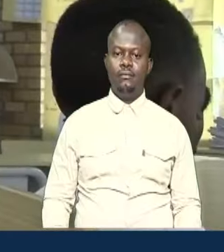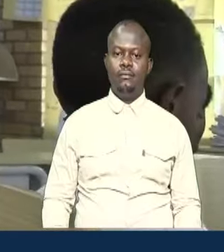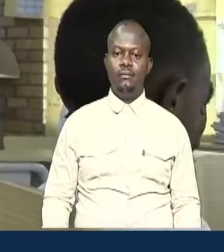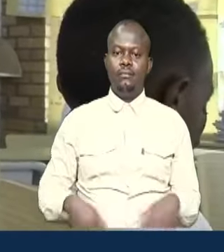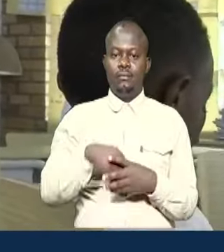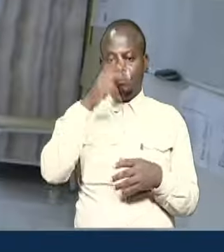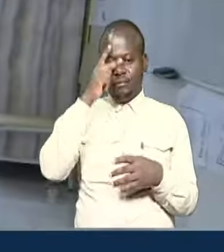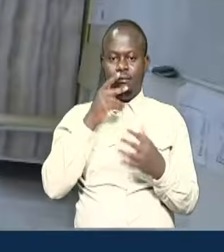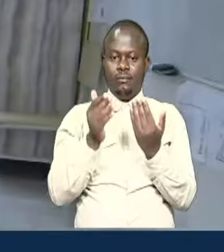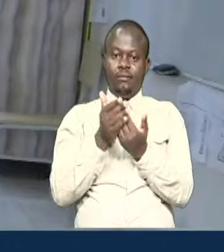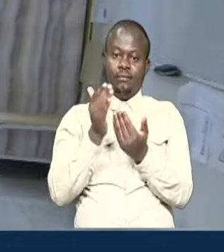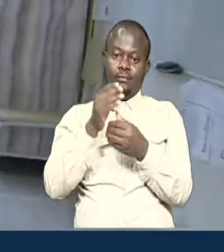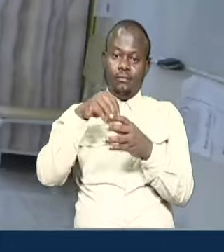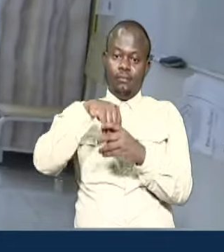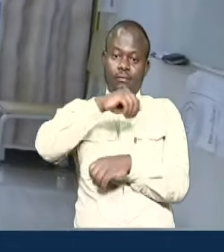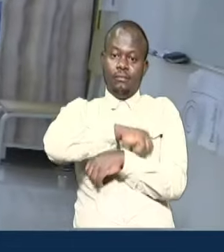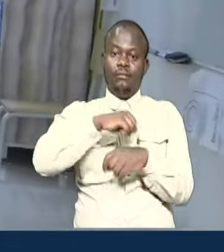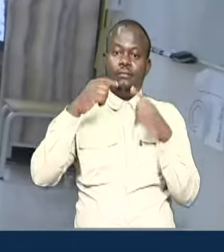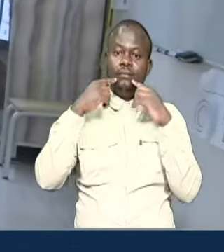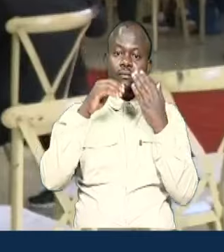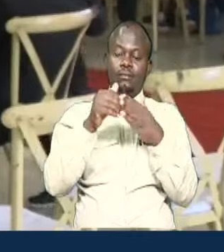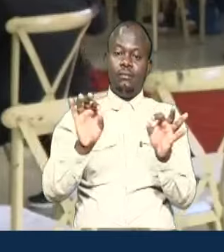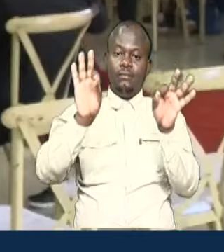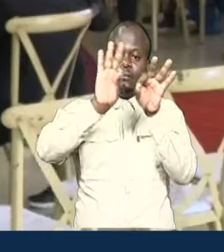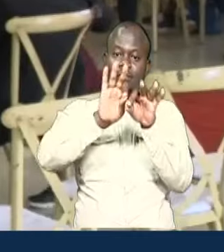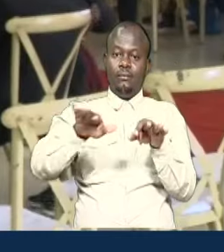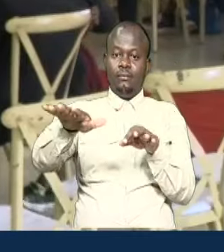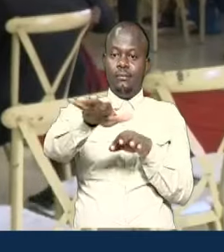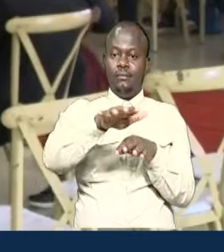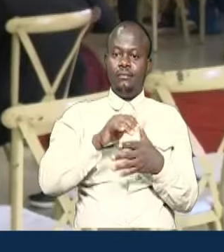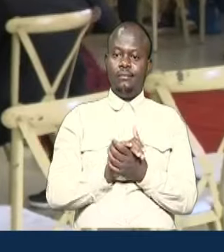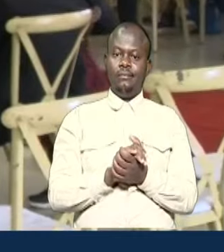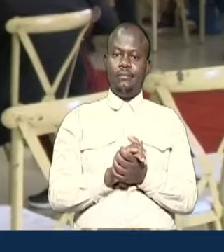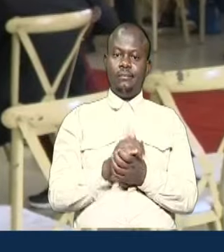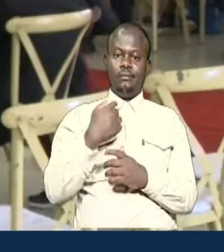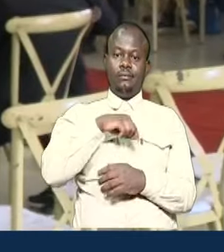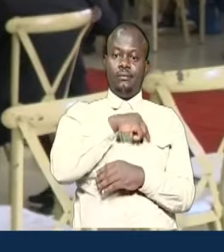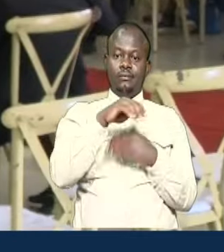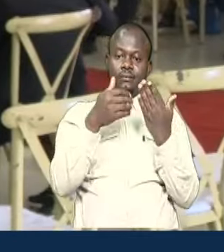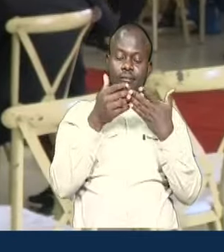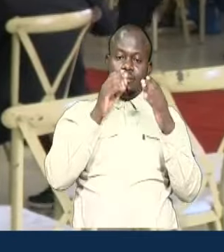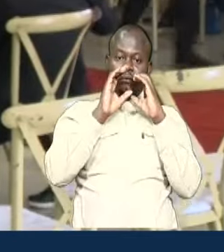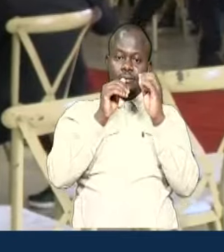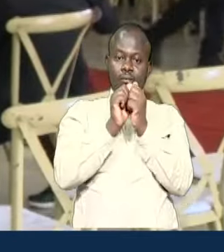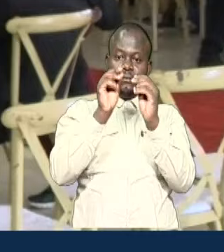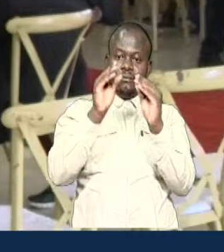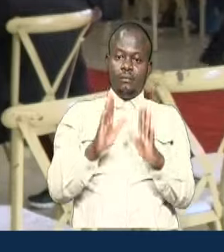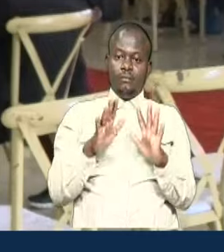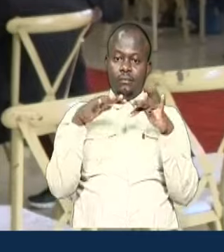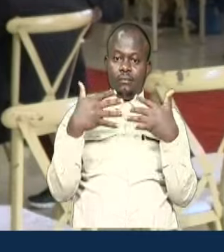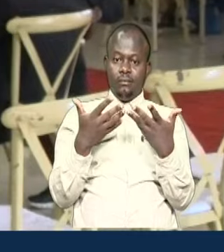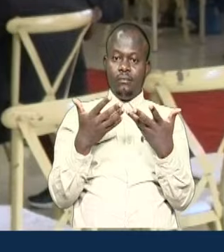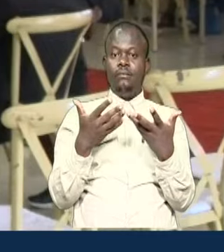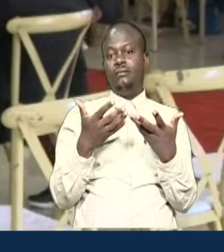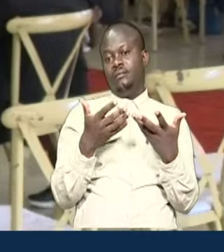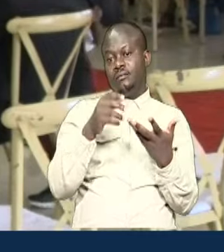Ababyeyi barerera muri iri shuri bagaragaje ko ari iby'agaciro kuharerera. Dufite kuntu dukomunika n'abarimu neza, cahier de communication. Ahandi